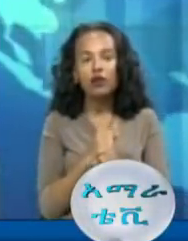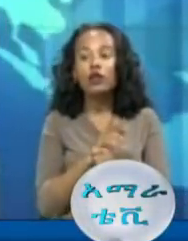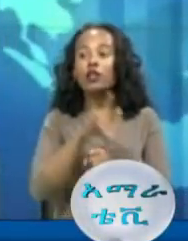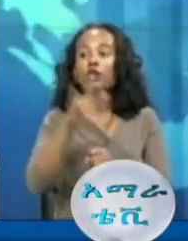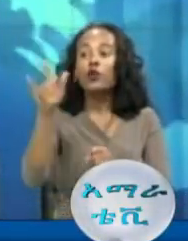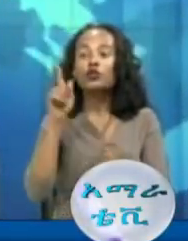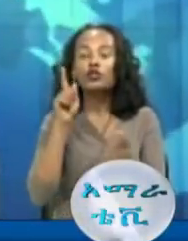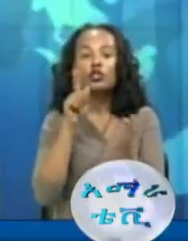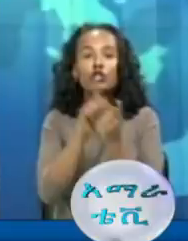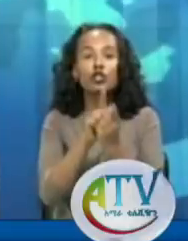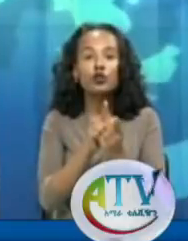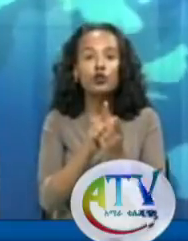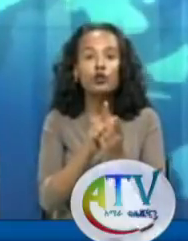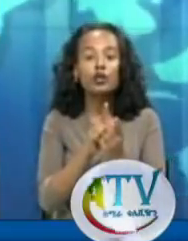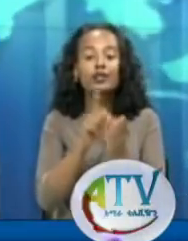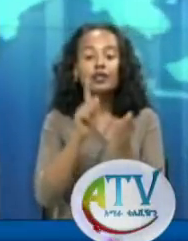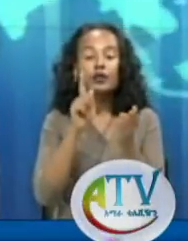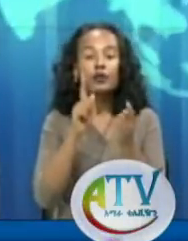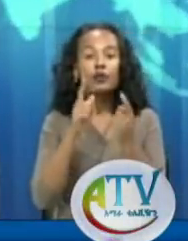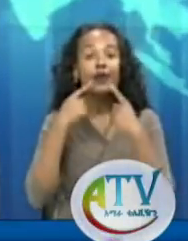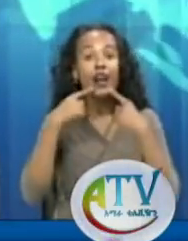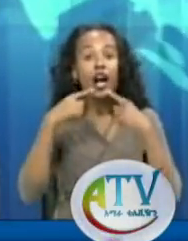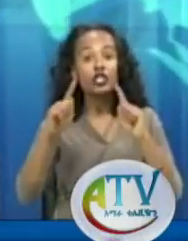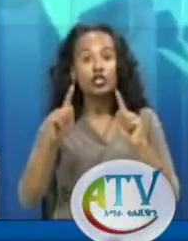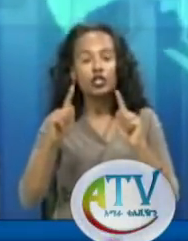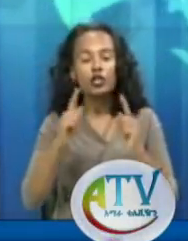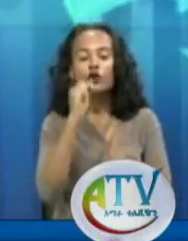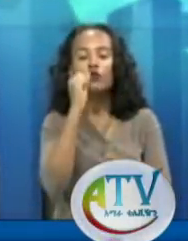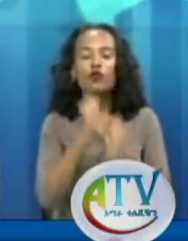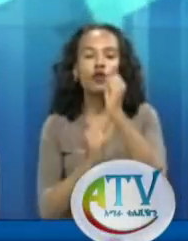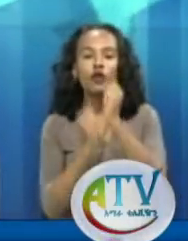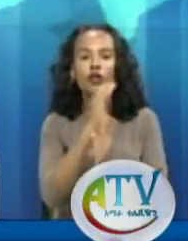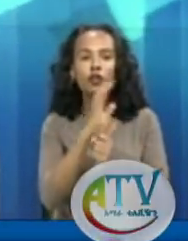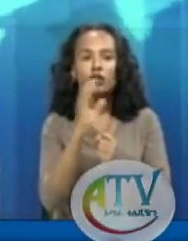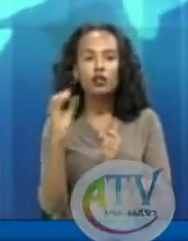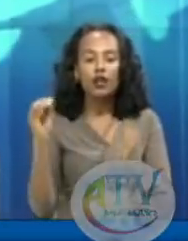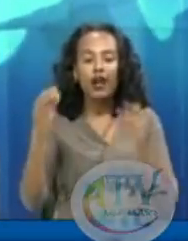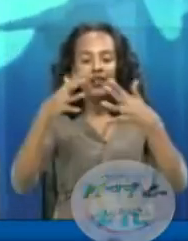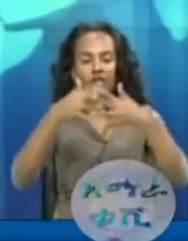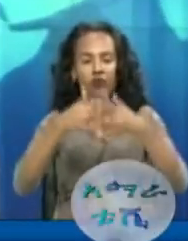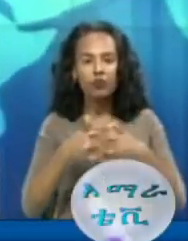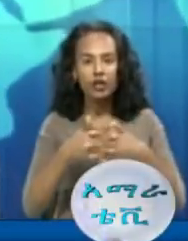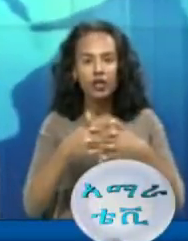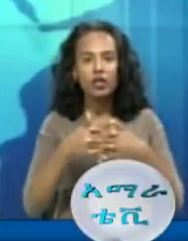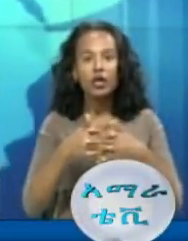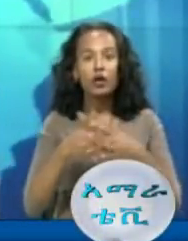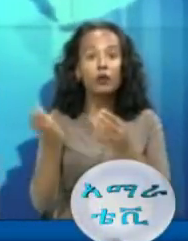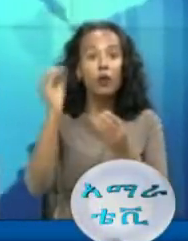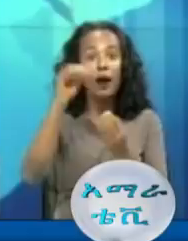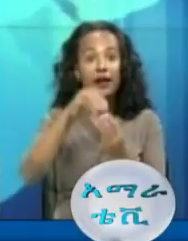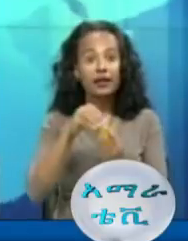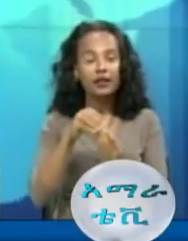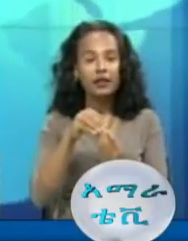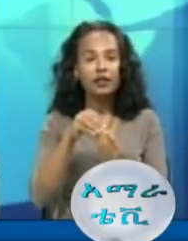የውጭ ግንኙነት መርሃችን ፉክክርንና ትብብርን